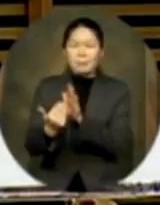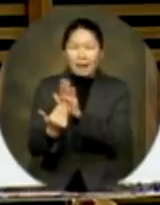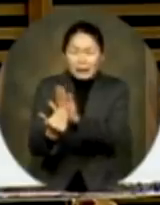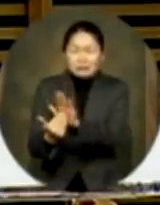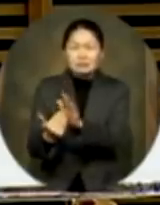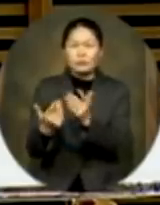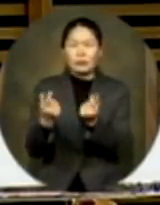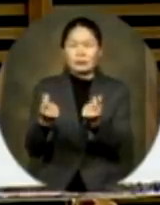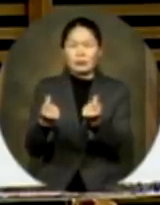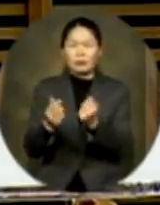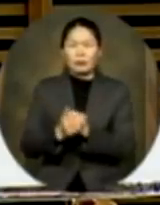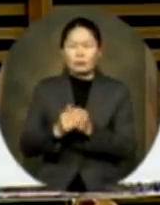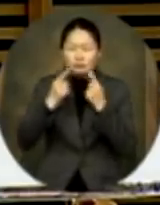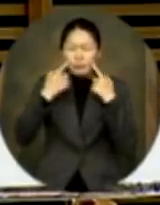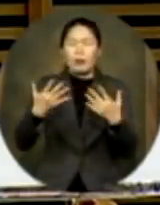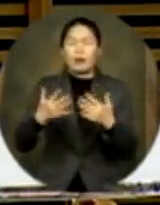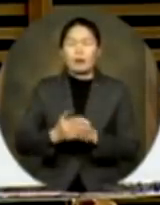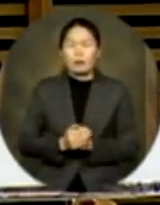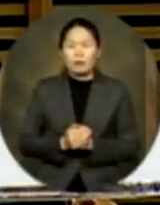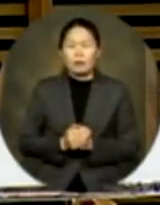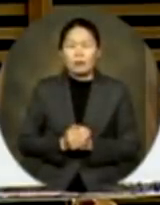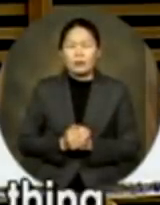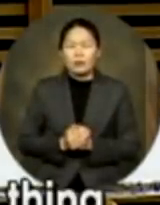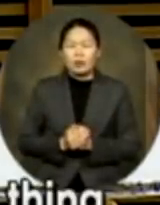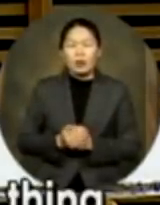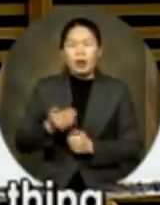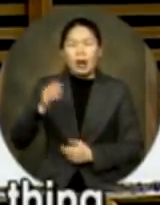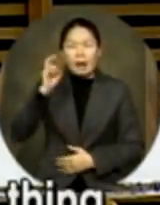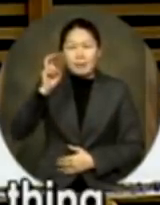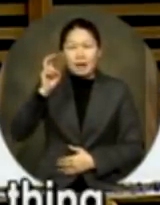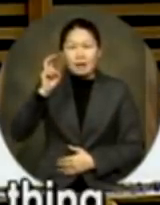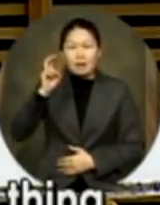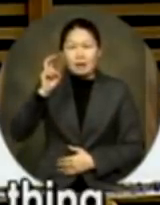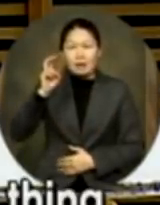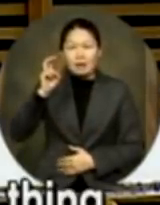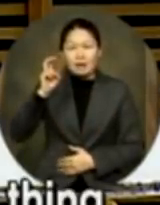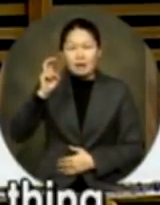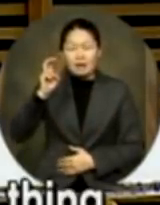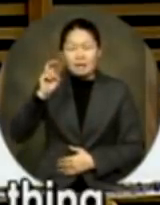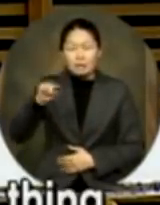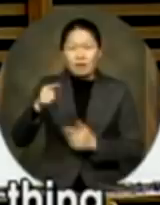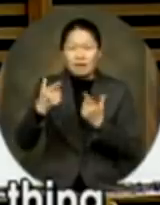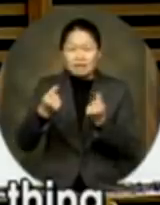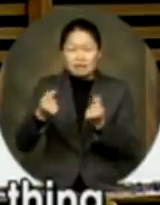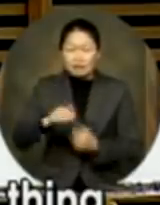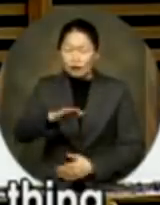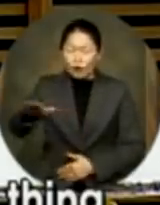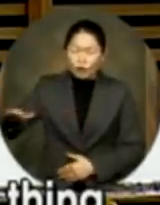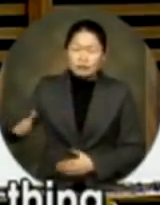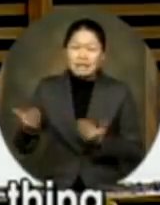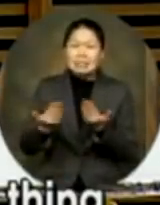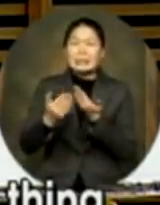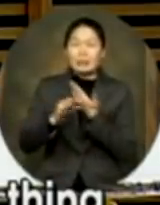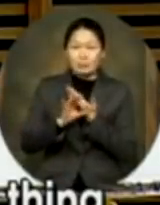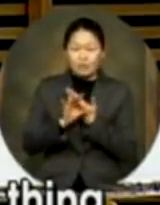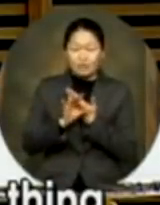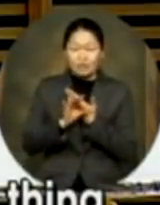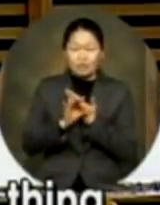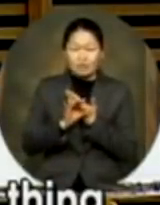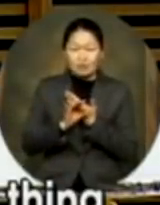거예요 이건 분명히 그랬던 거죠 아마 이것이 여러분의 일이라면 아마